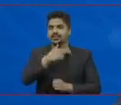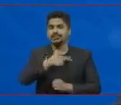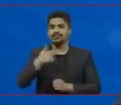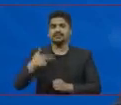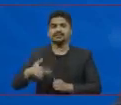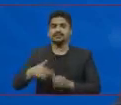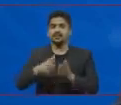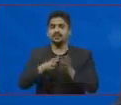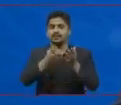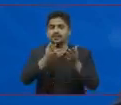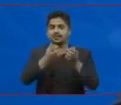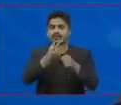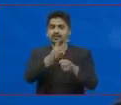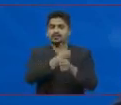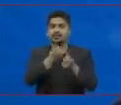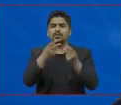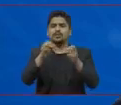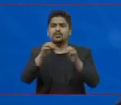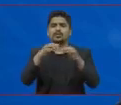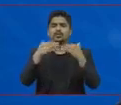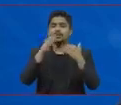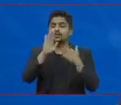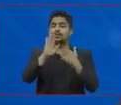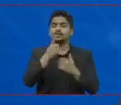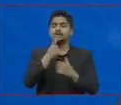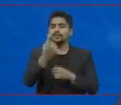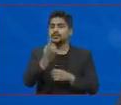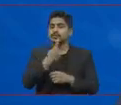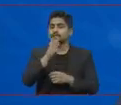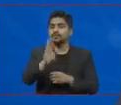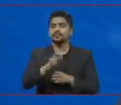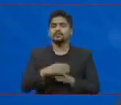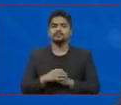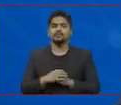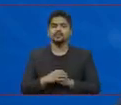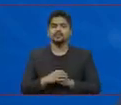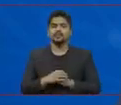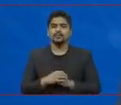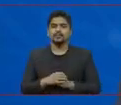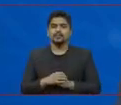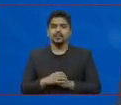खोप कतिको प्रभावकारी छ भन्नुभएको छ। यो